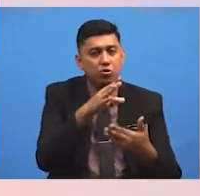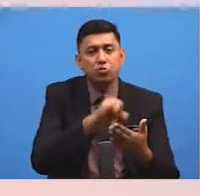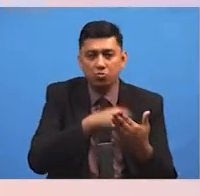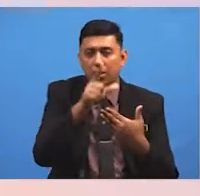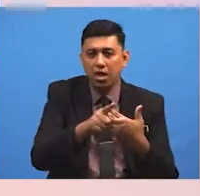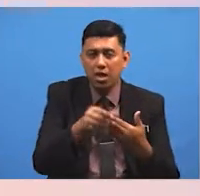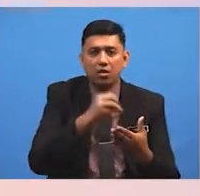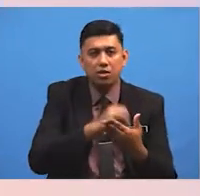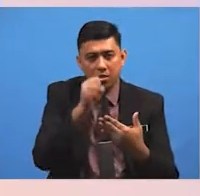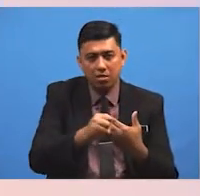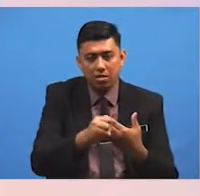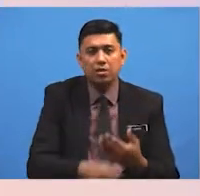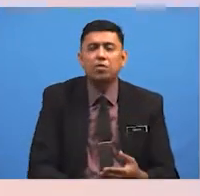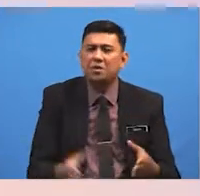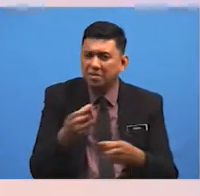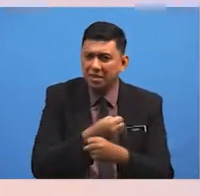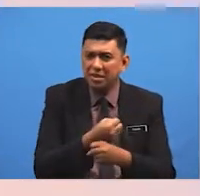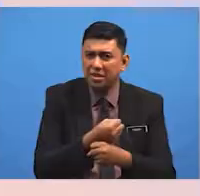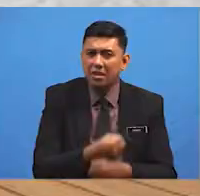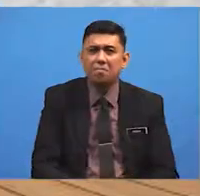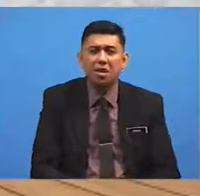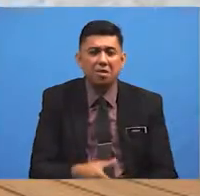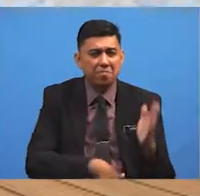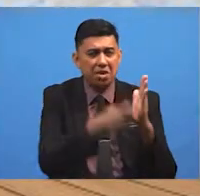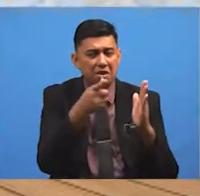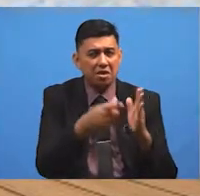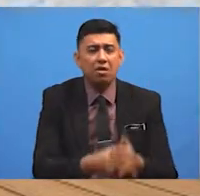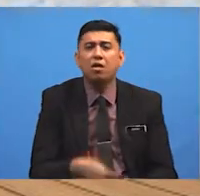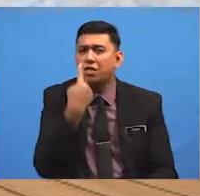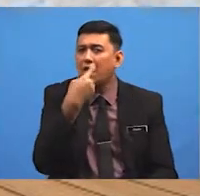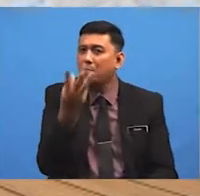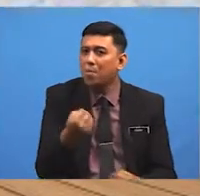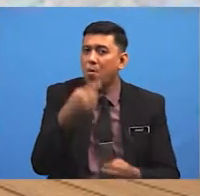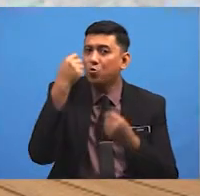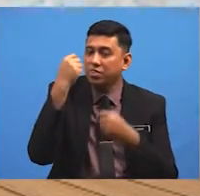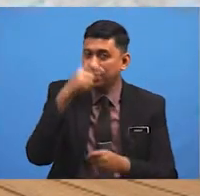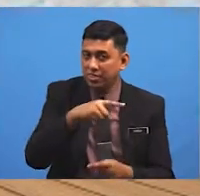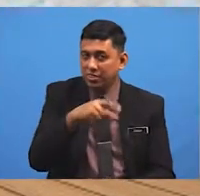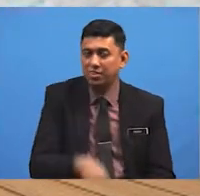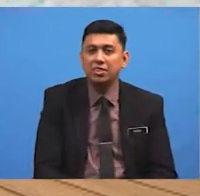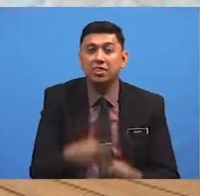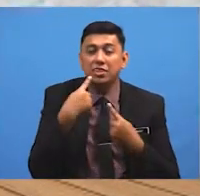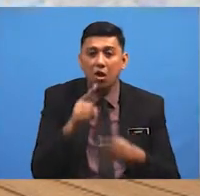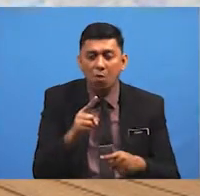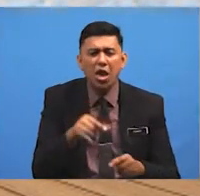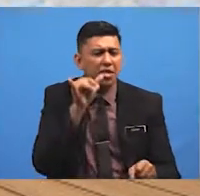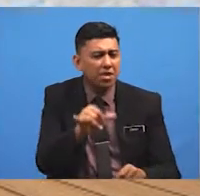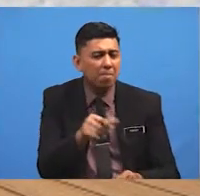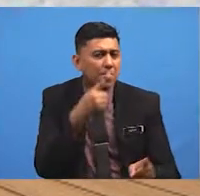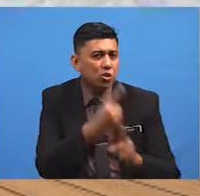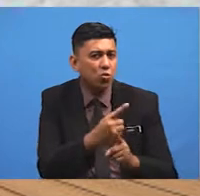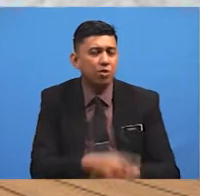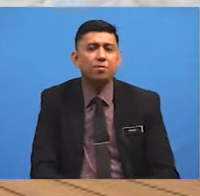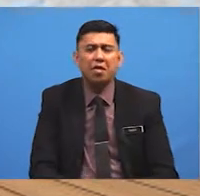dan ogos putih hamiza mencapai lebih Hai Jab enak jawab iya betul